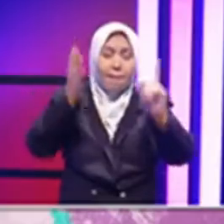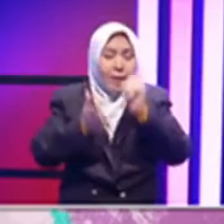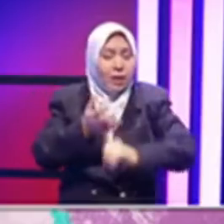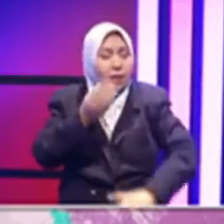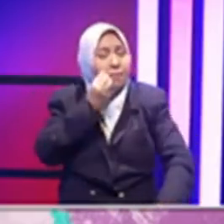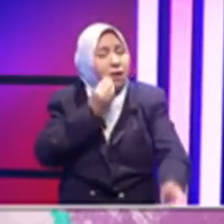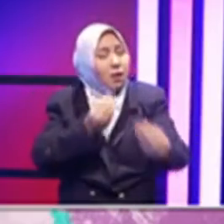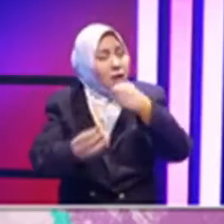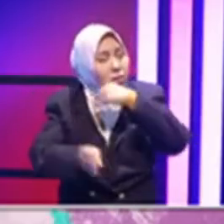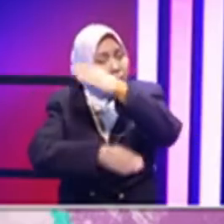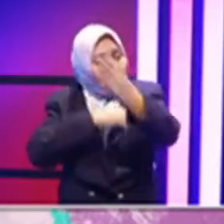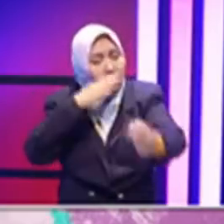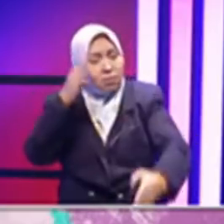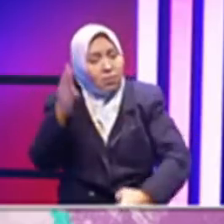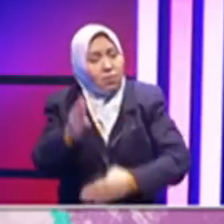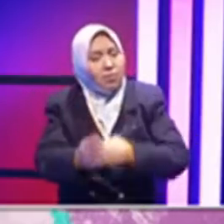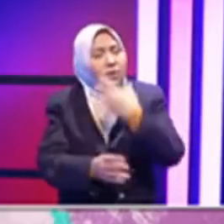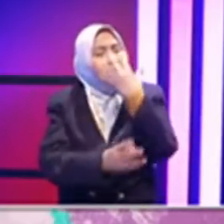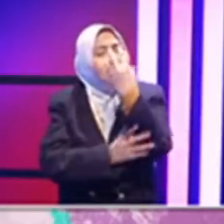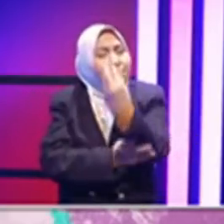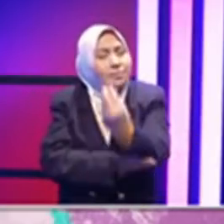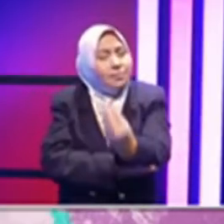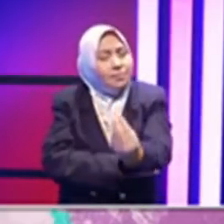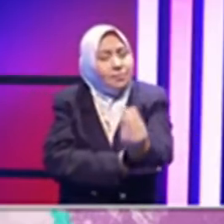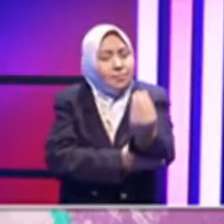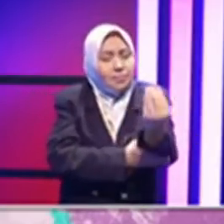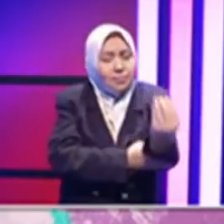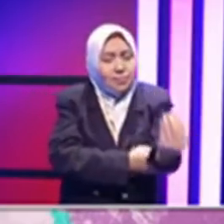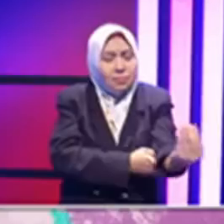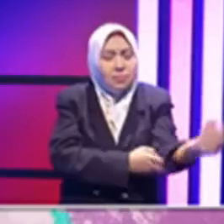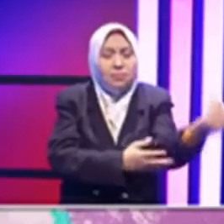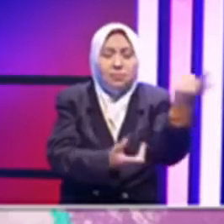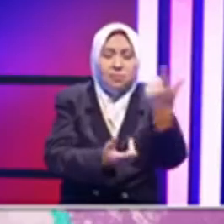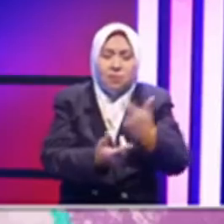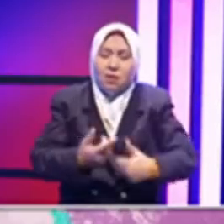تنقص الأرض منهم